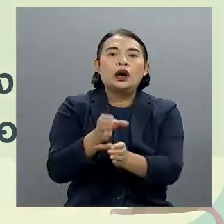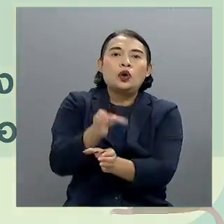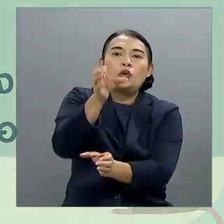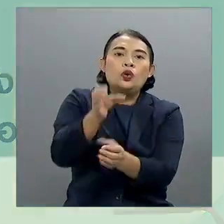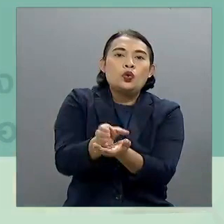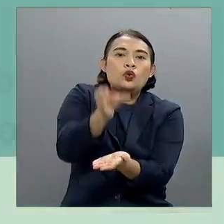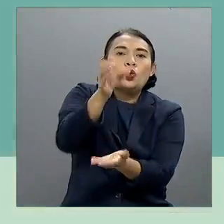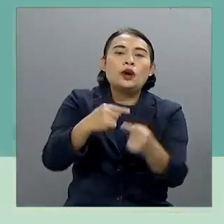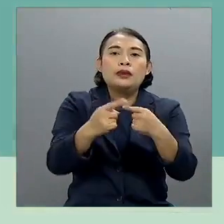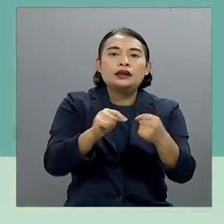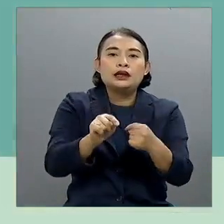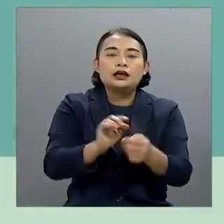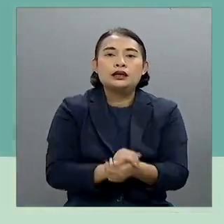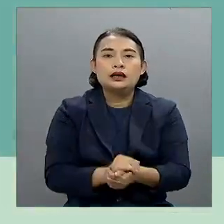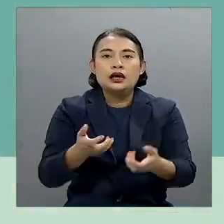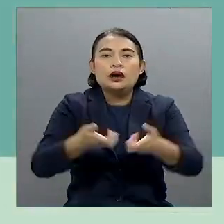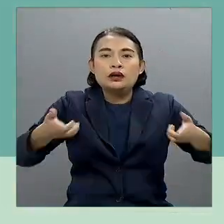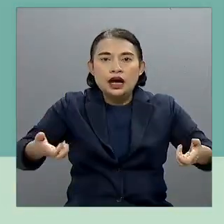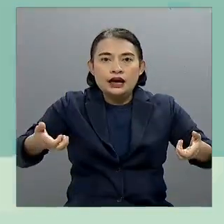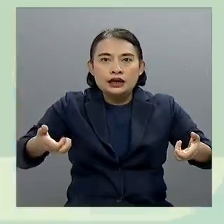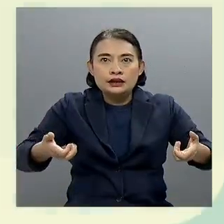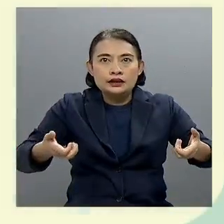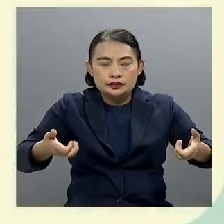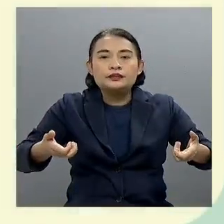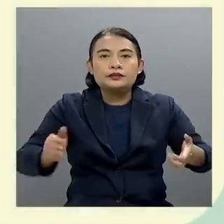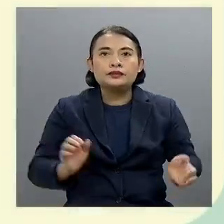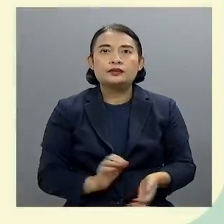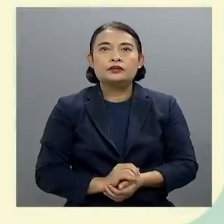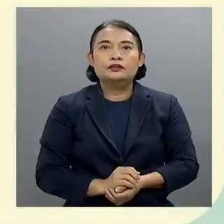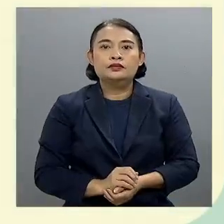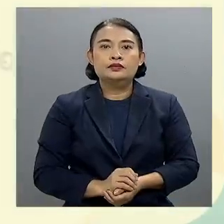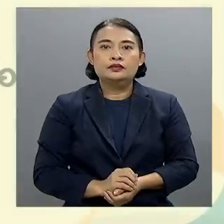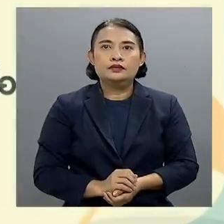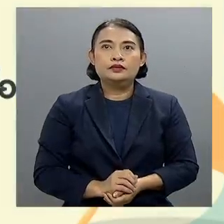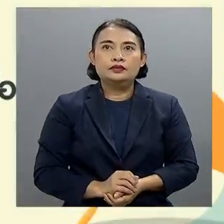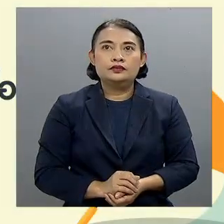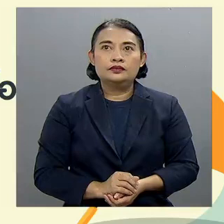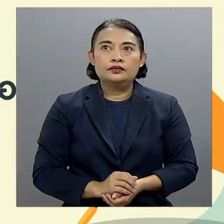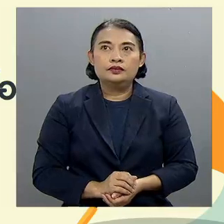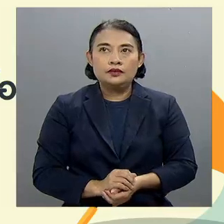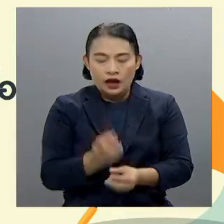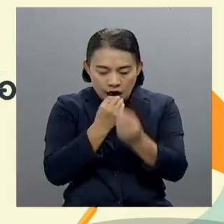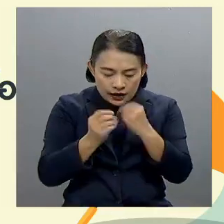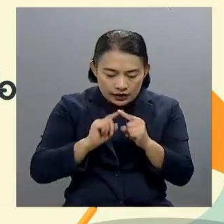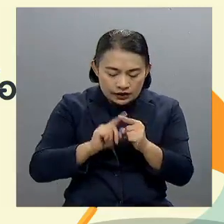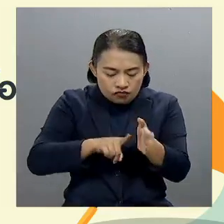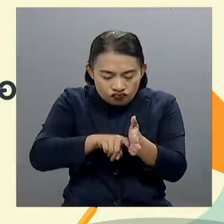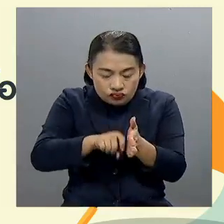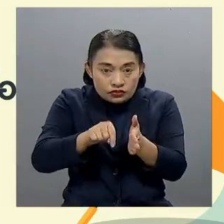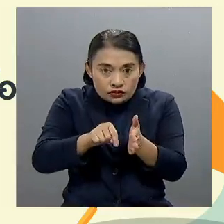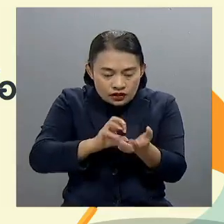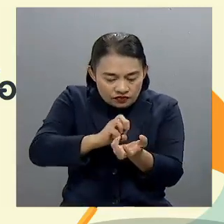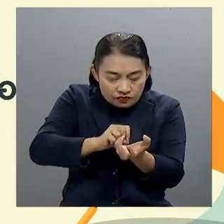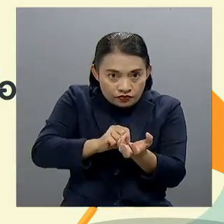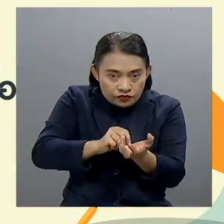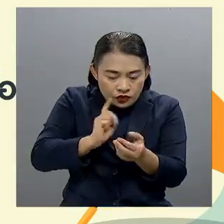คะไอ้ส่วนที่อาจจะเป็นแหล่งเชื้อแหล่งที่แบคทีเรียจะมากินอาหารได้เงี้ยนะคะเราก็ต้องมีการปกปิดอย่างดี